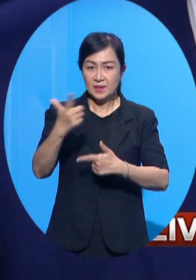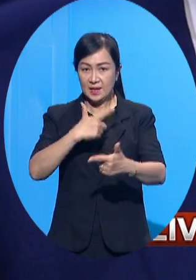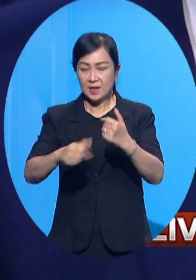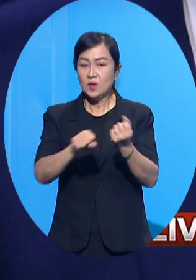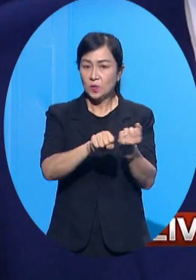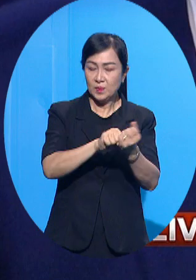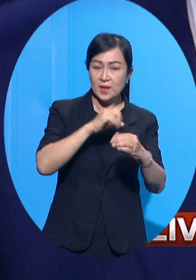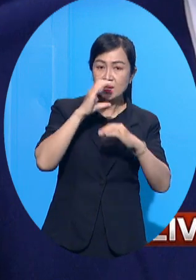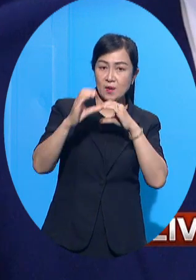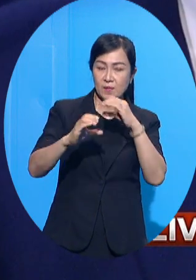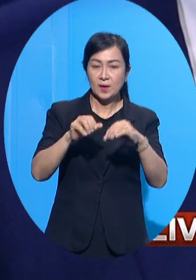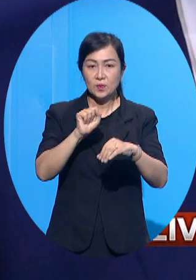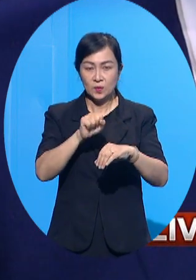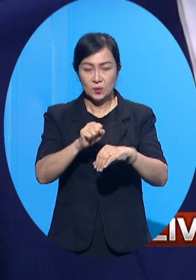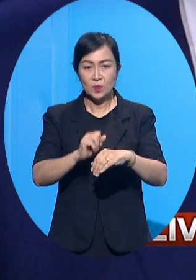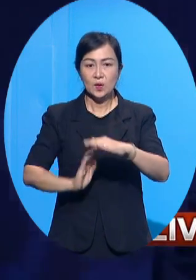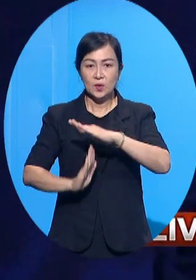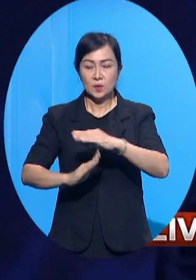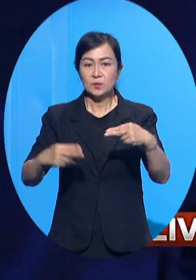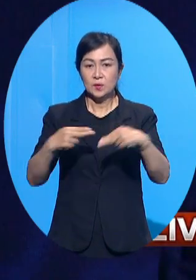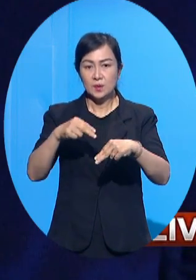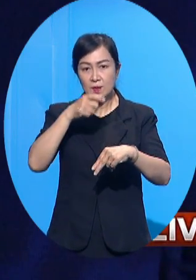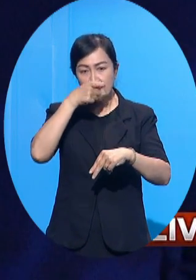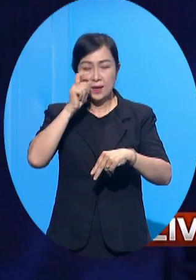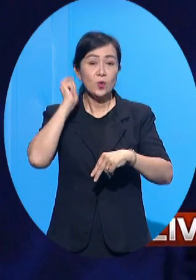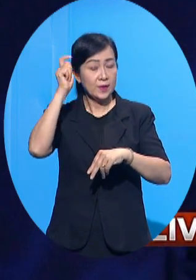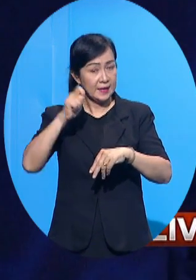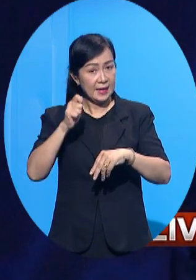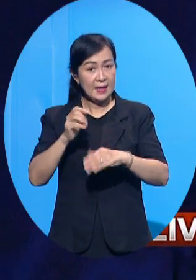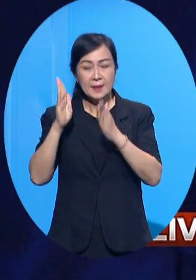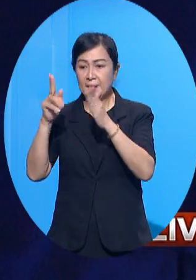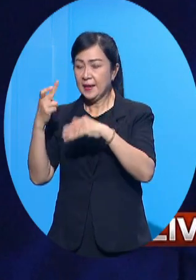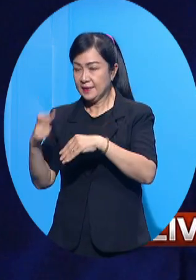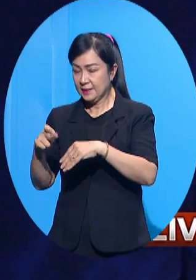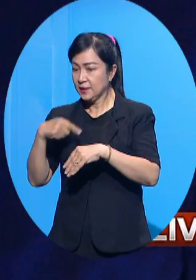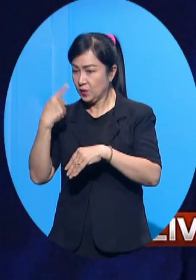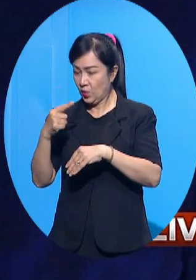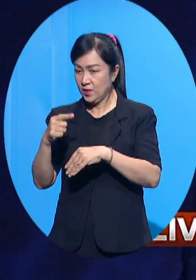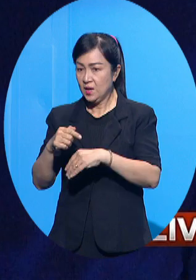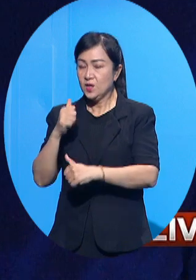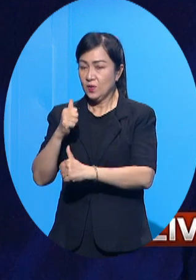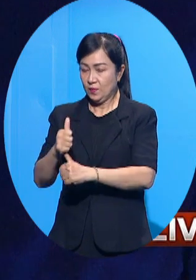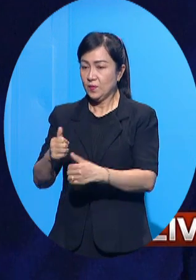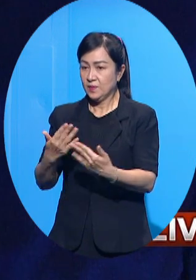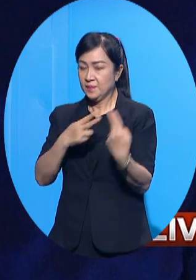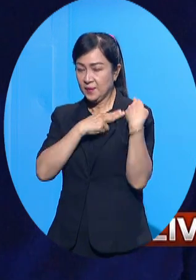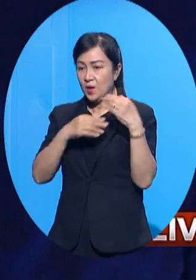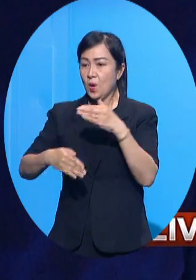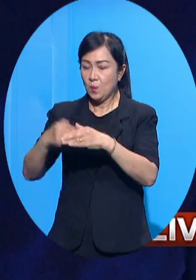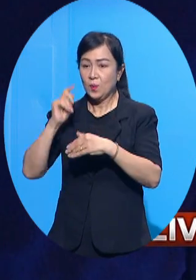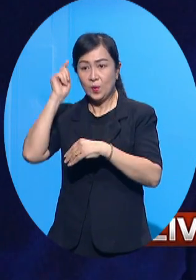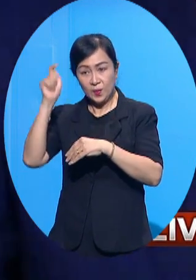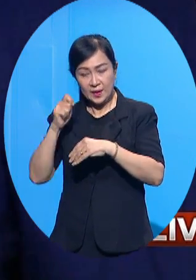sẽ thúc đẩy đàm phán th th để kết thúc chiến sự tại Nga Ukraina thì bà haris tái khẳng định lập trường của chính phủ đương nhiệm ủng hộ